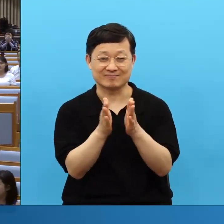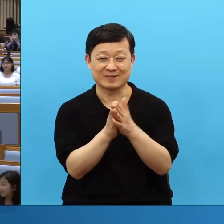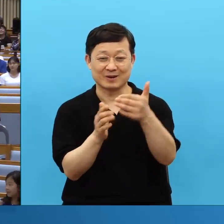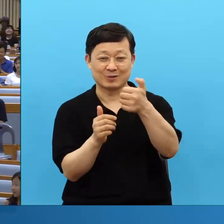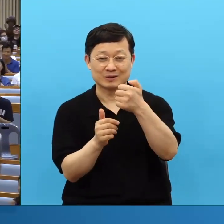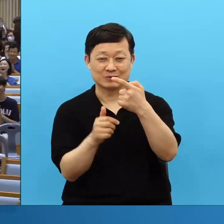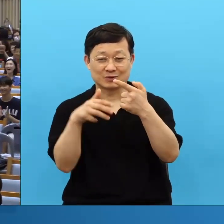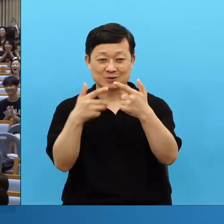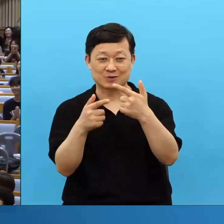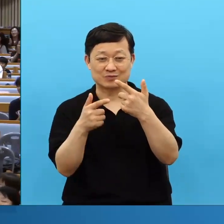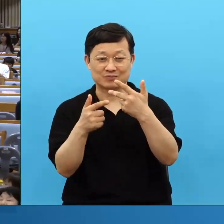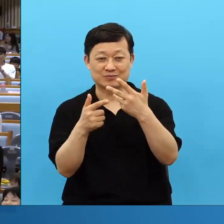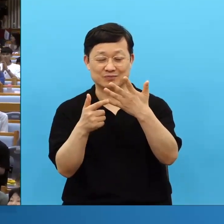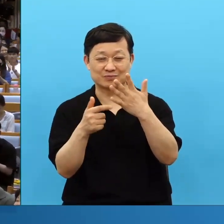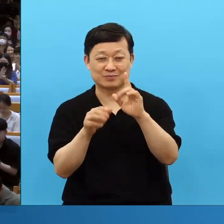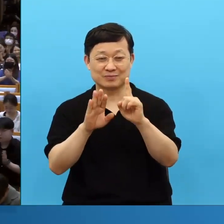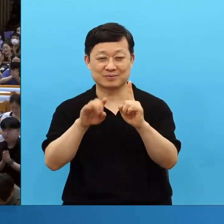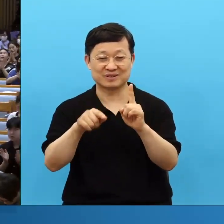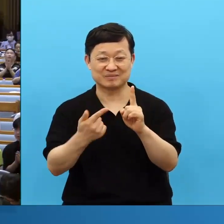56초.